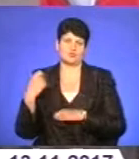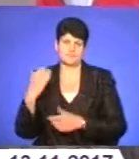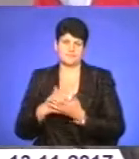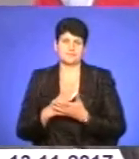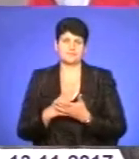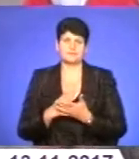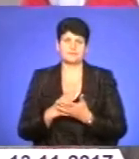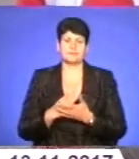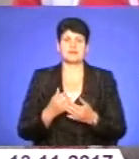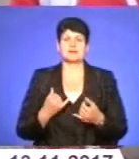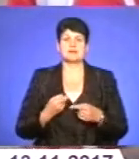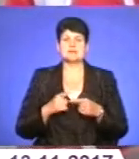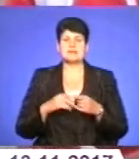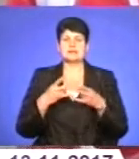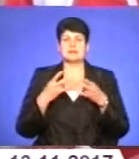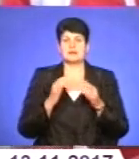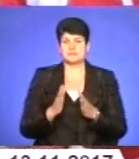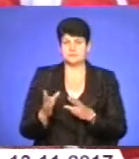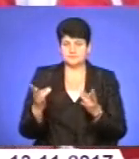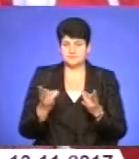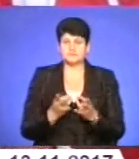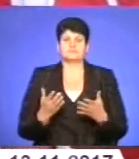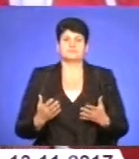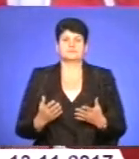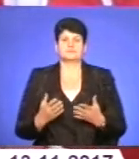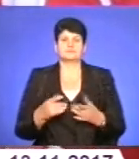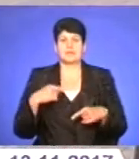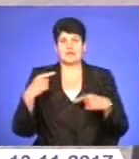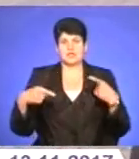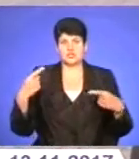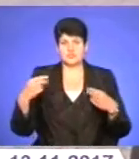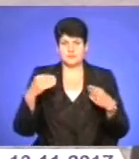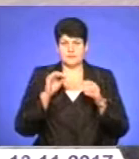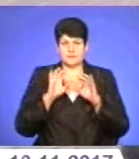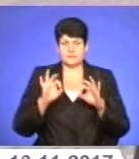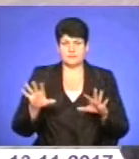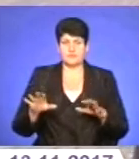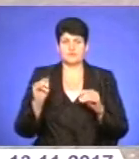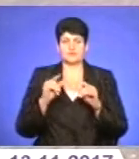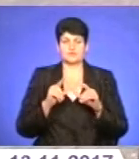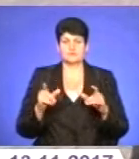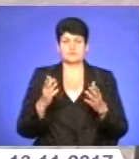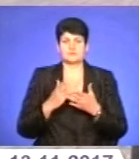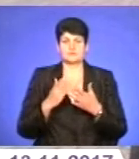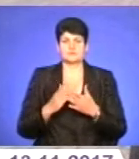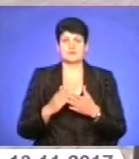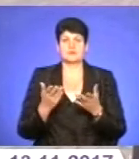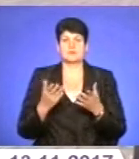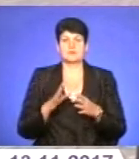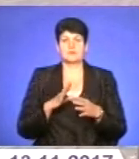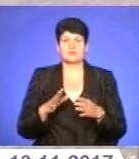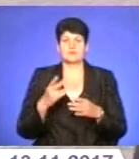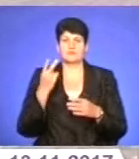для безпеки потрібно і іншим передавати інформацію. Ну, в школі мені це без кінця впарюють. Де б не був, без